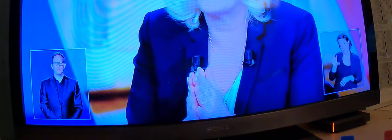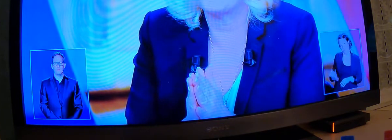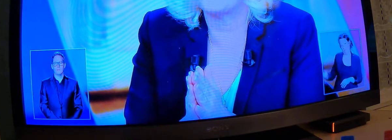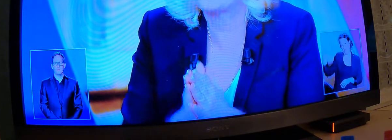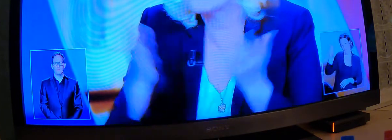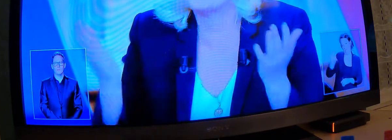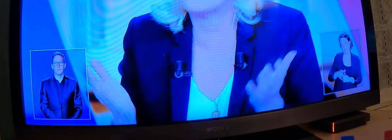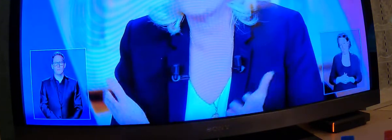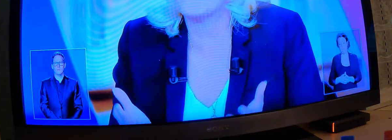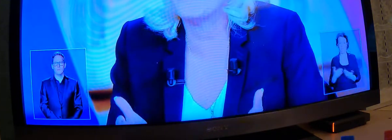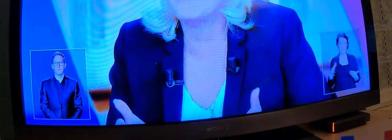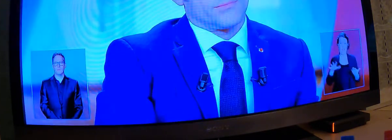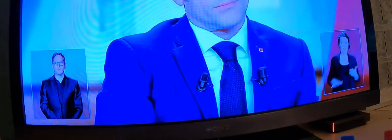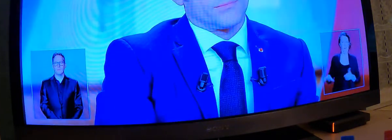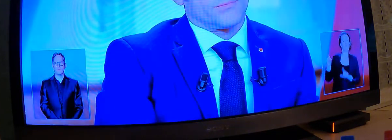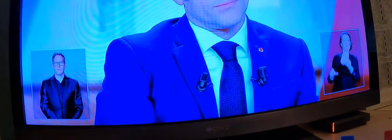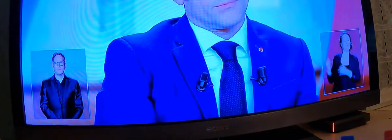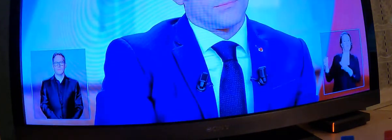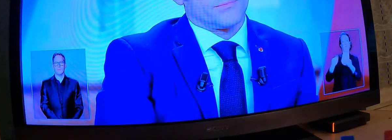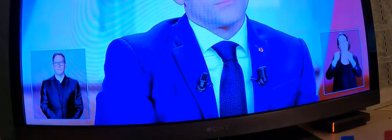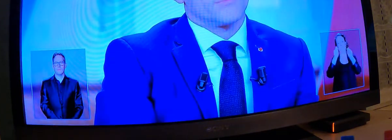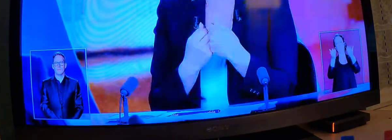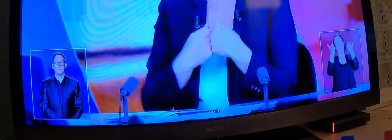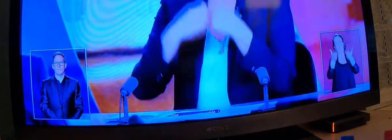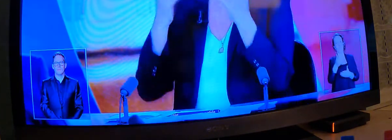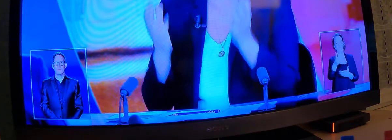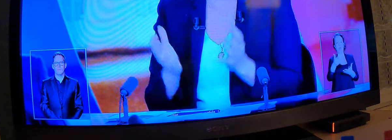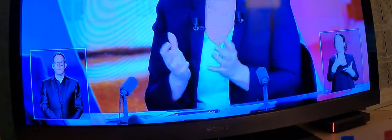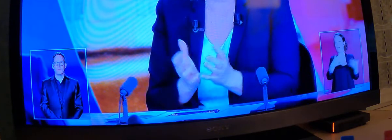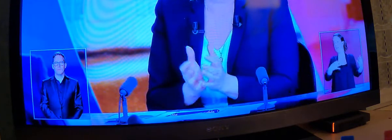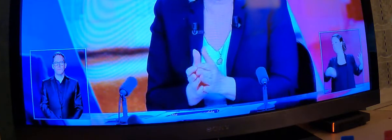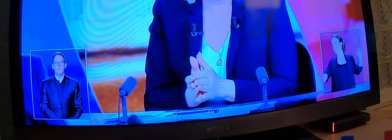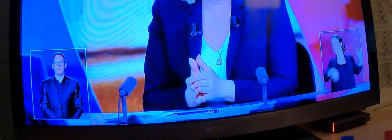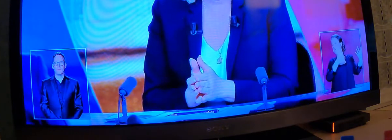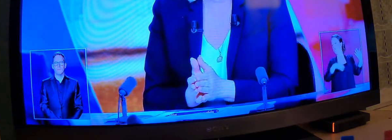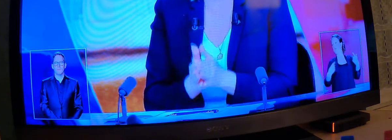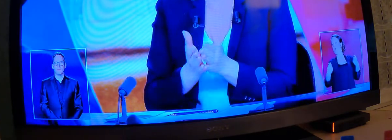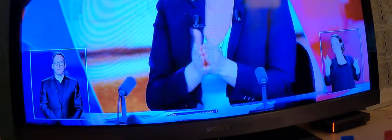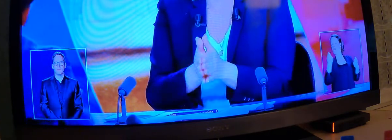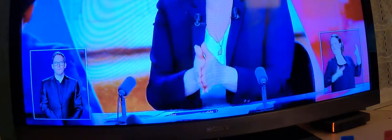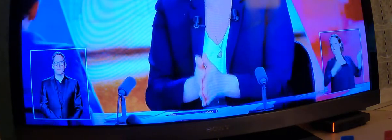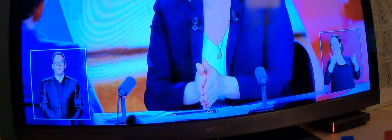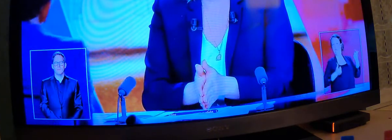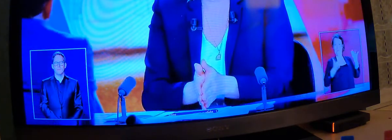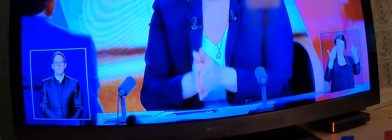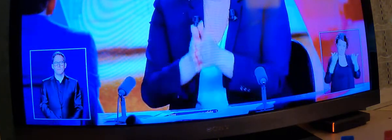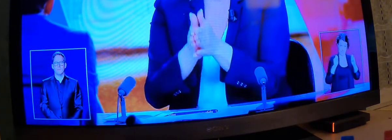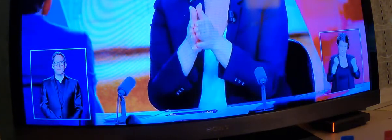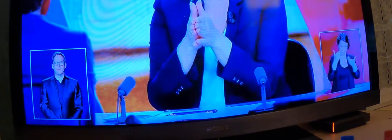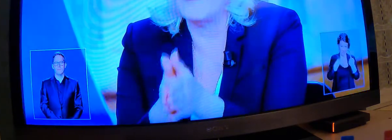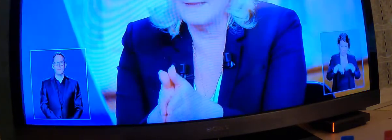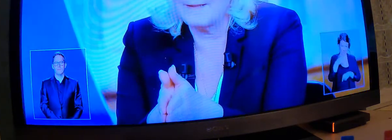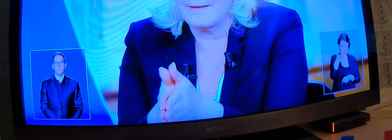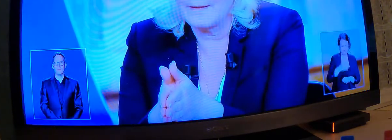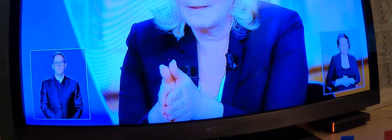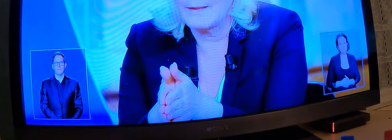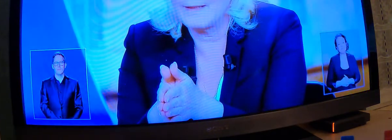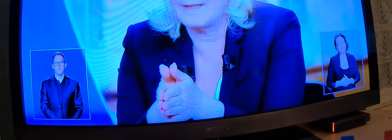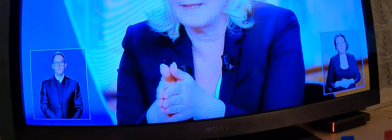comme ça qu'on vous avait présenté, je ne dis pas que vous vous étiez présenté, mais on vous avait présenté à un bilan